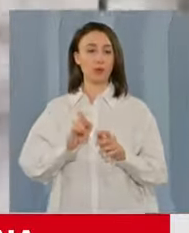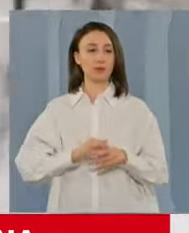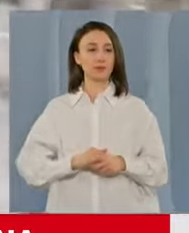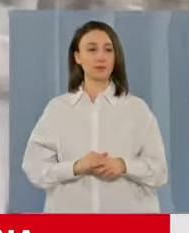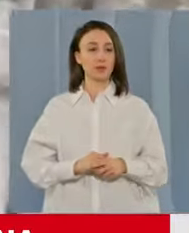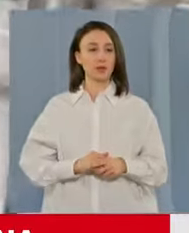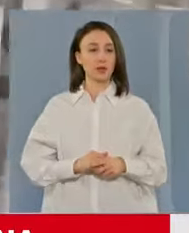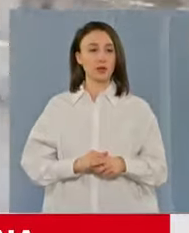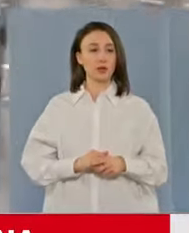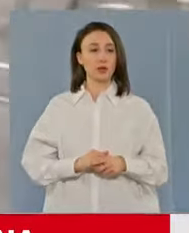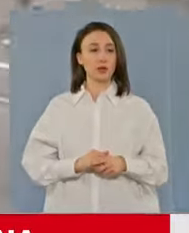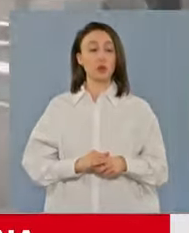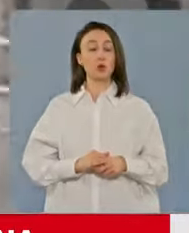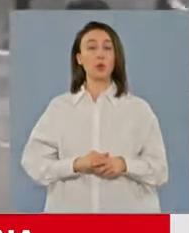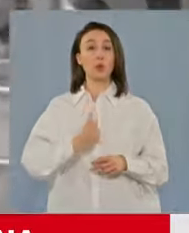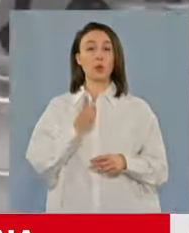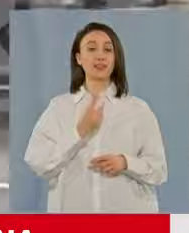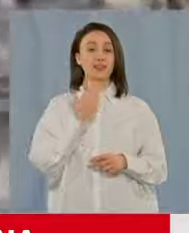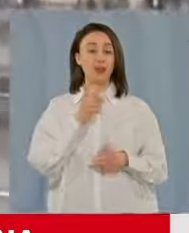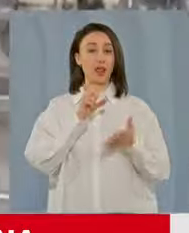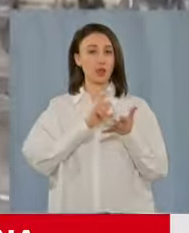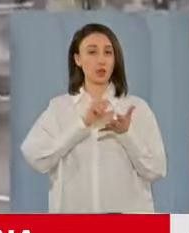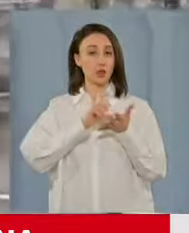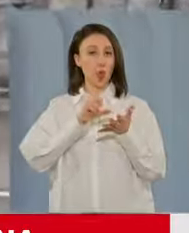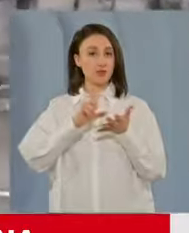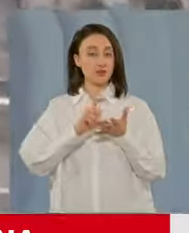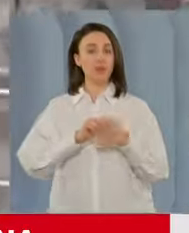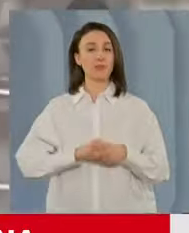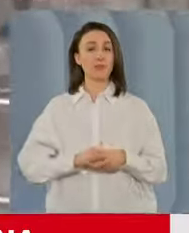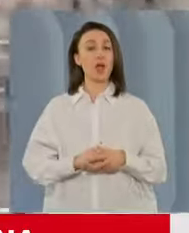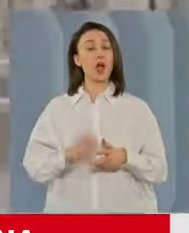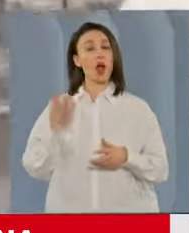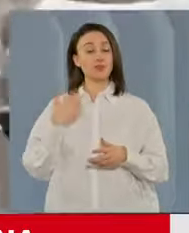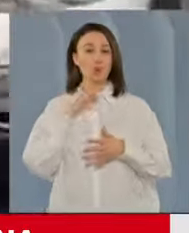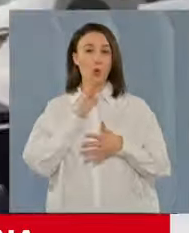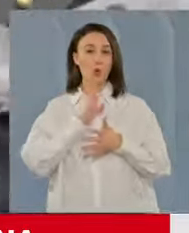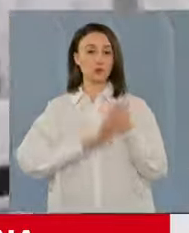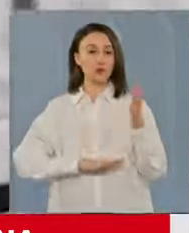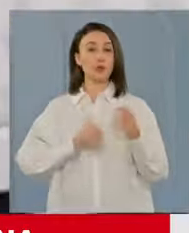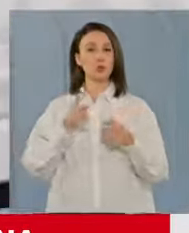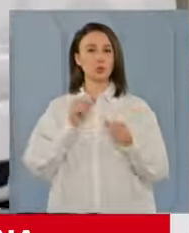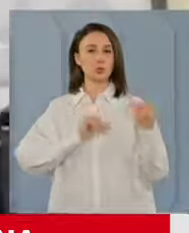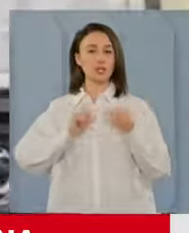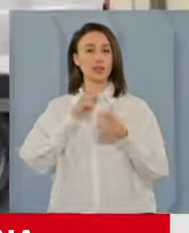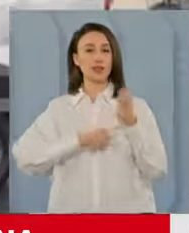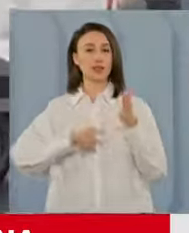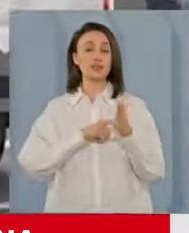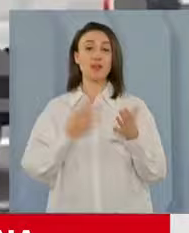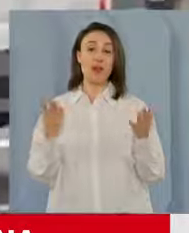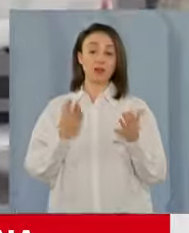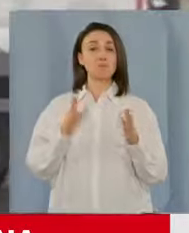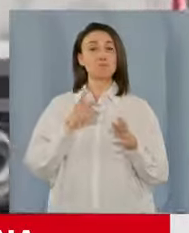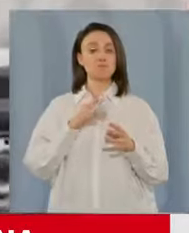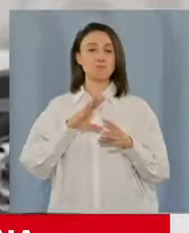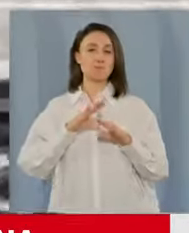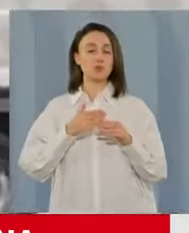oglu una dintre cele trei doze de keto mct pe care le a luat Simona Halep a fost contaminată cu substanța interzisă care e pe cale